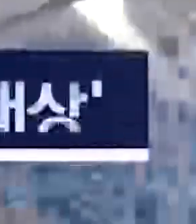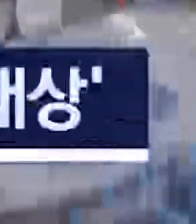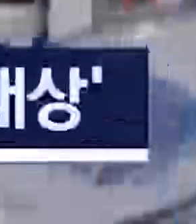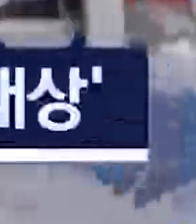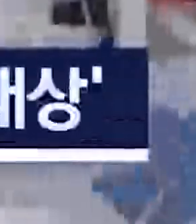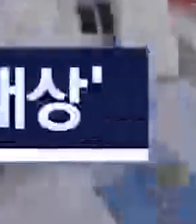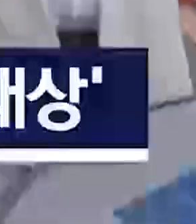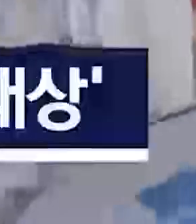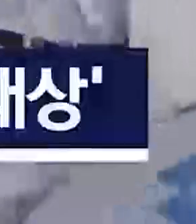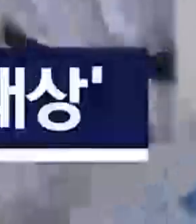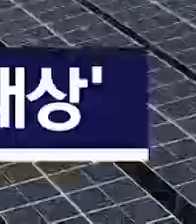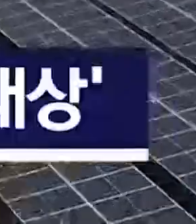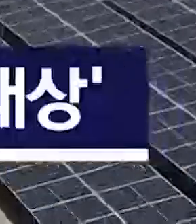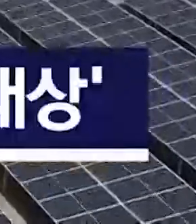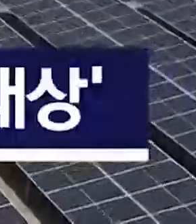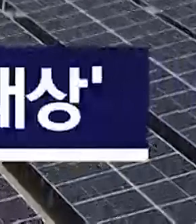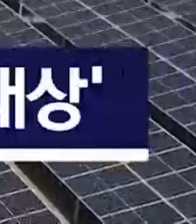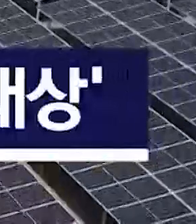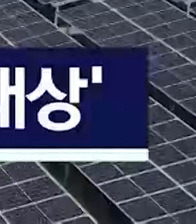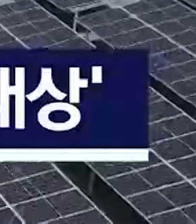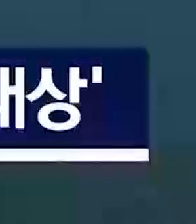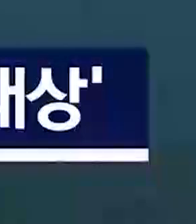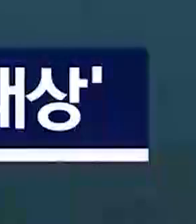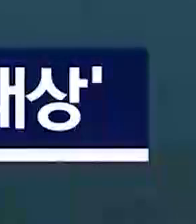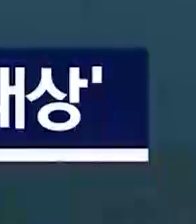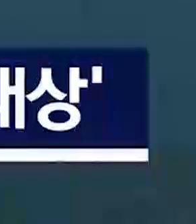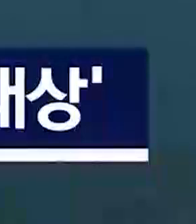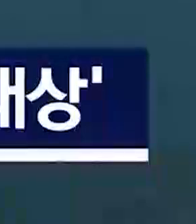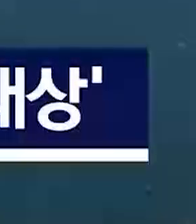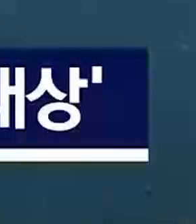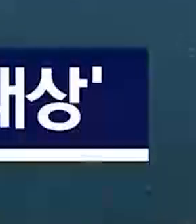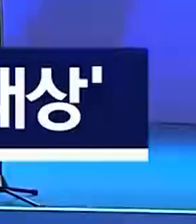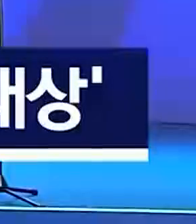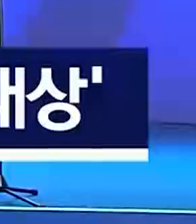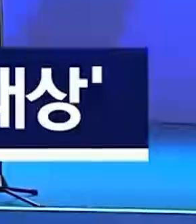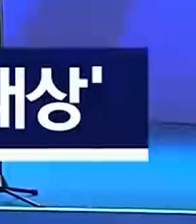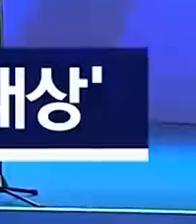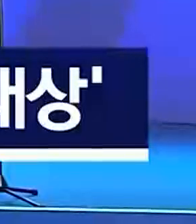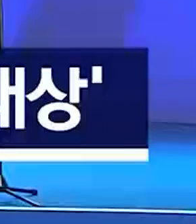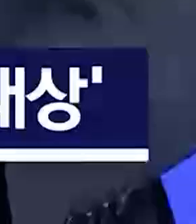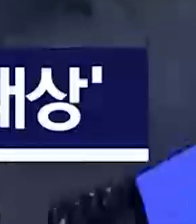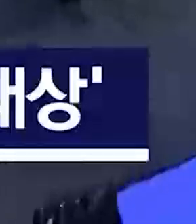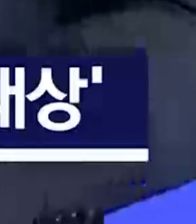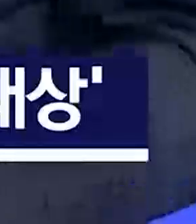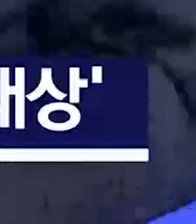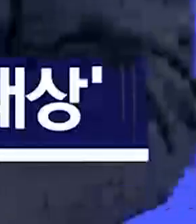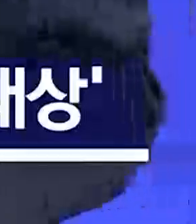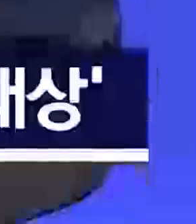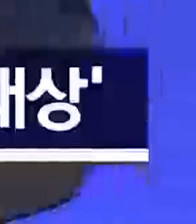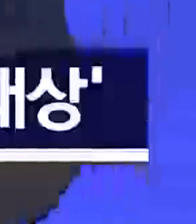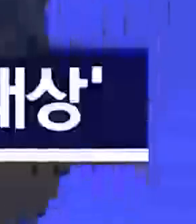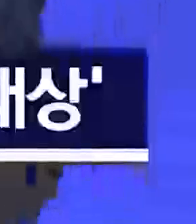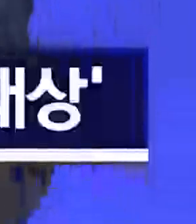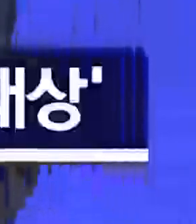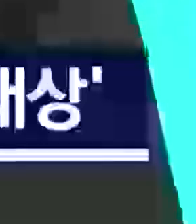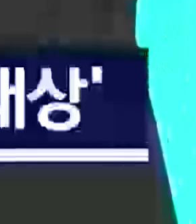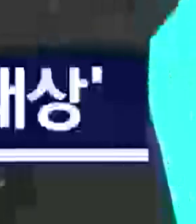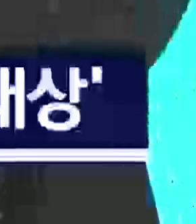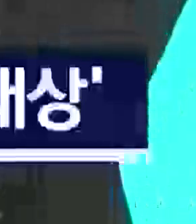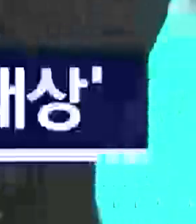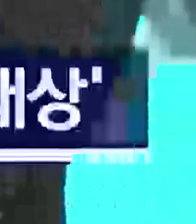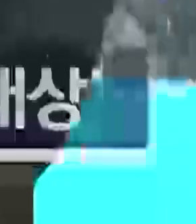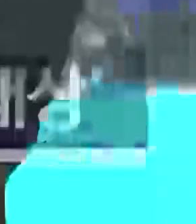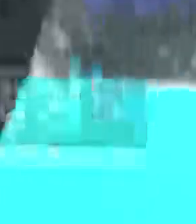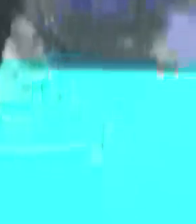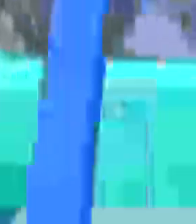성공한 로컬 콘텐츠의 사례를 공유하고 발전시키기 위한 2023 로컬 콘텐츠 페스타가 폐막했습니다. 목포시와 신안군이